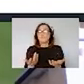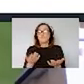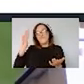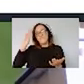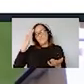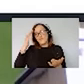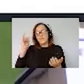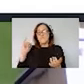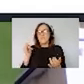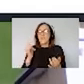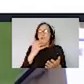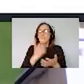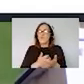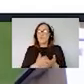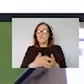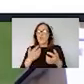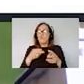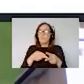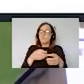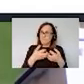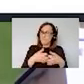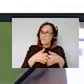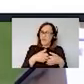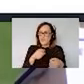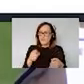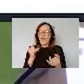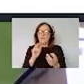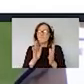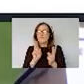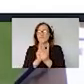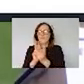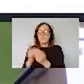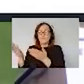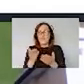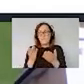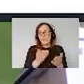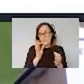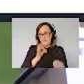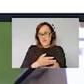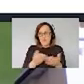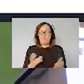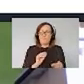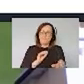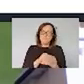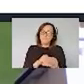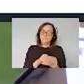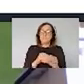wiedzieć jakimi narzędziami się posługiwać i w jaki sposób prowadzić te spotkania, to ja Państwa zaproszę do udziału